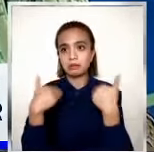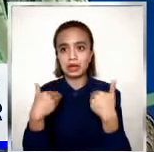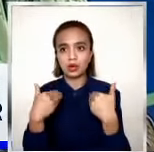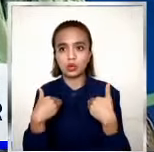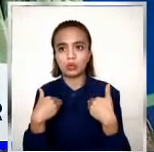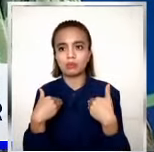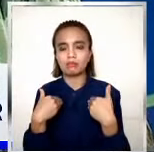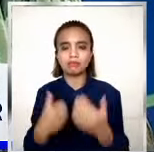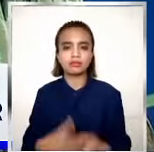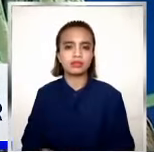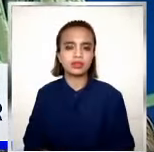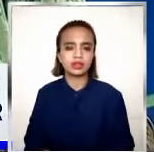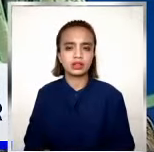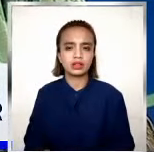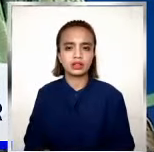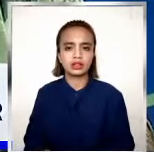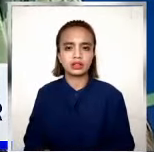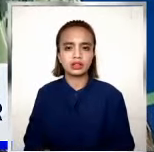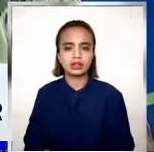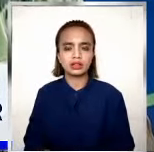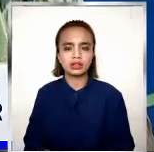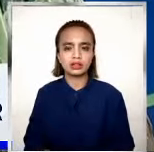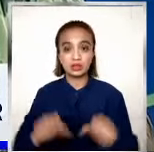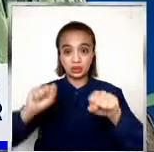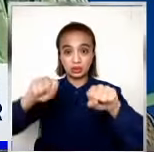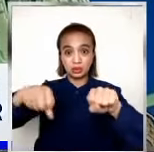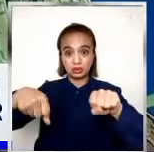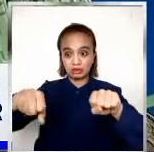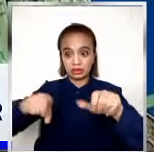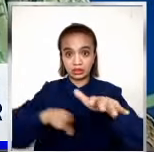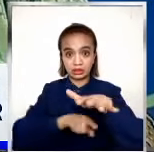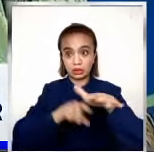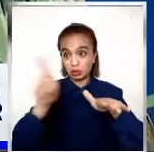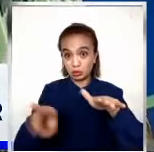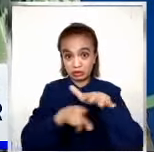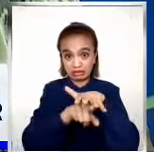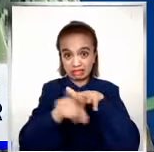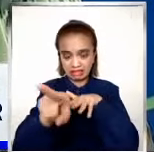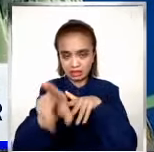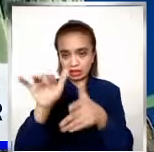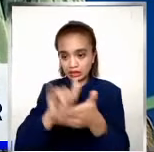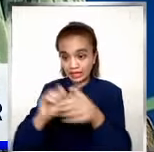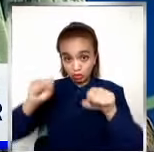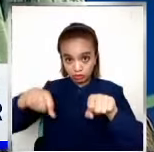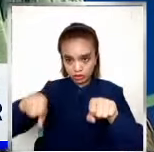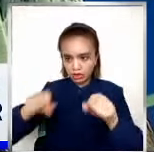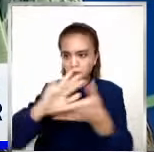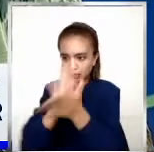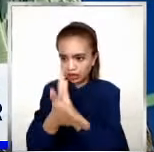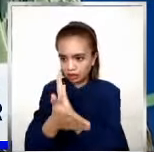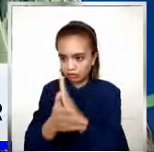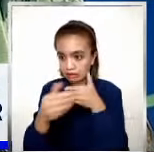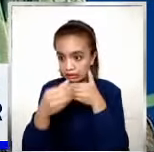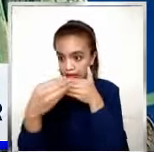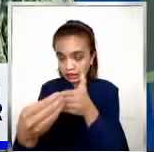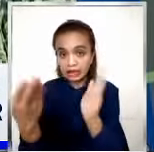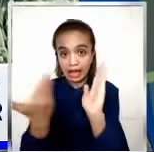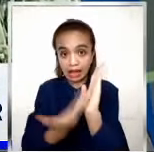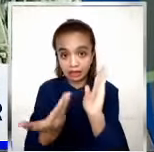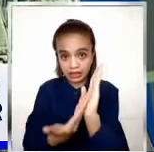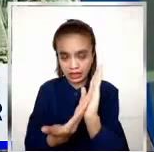po yung getaway motorcycle nila, yun po ang magsisilbing lead para po sa pagresolba ng kasong